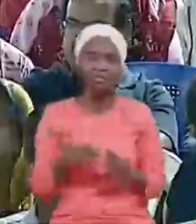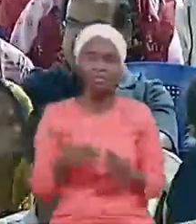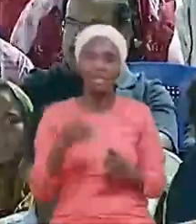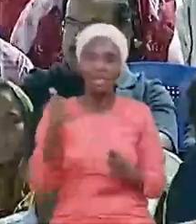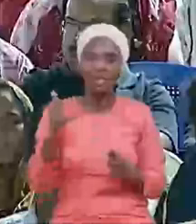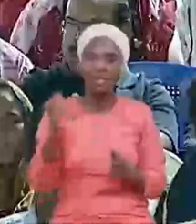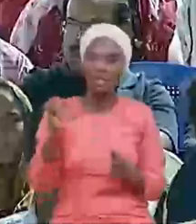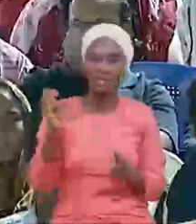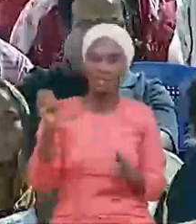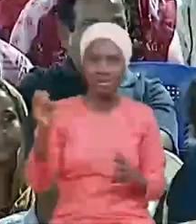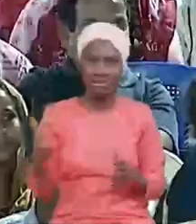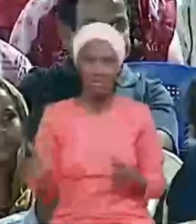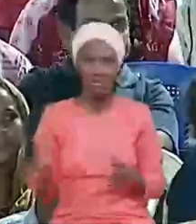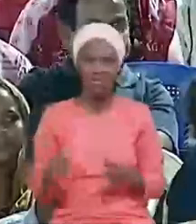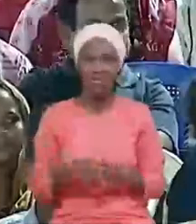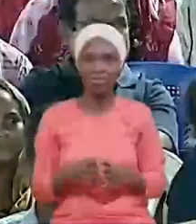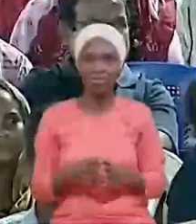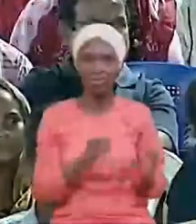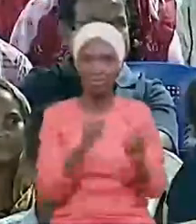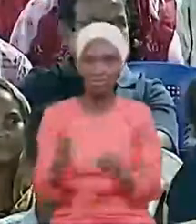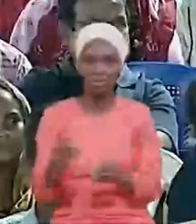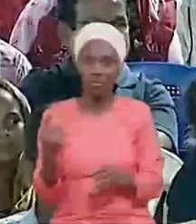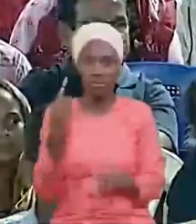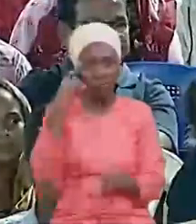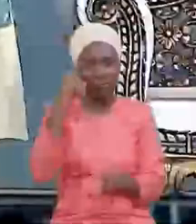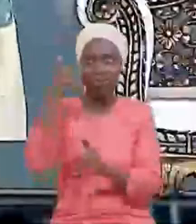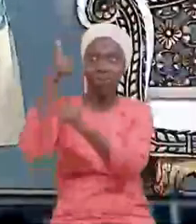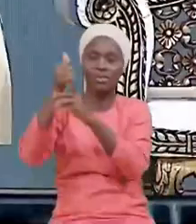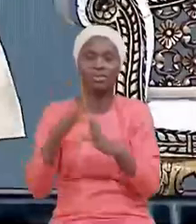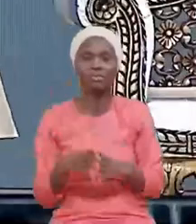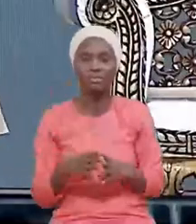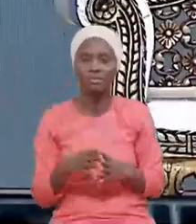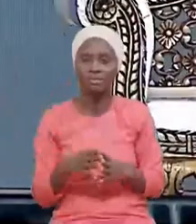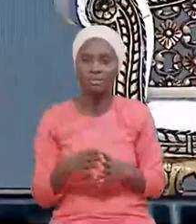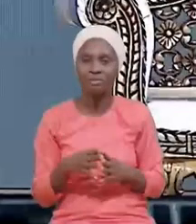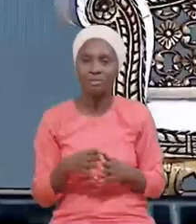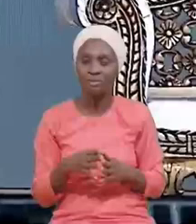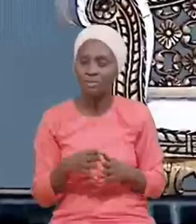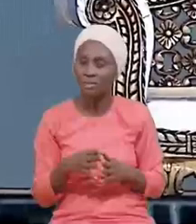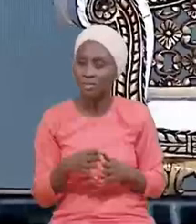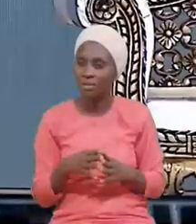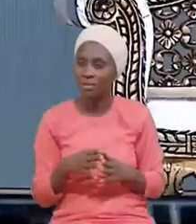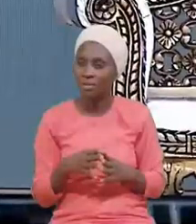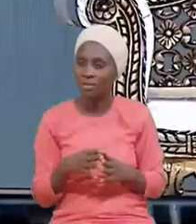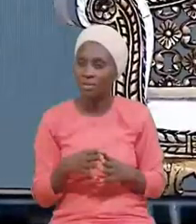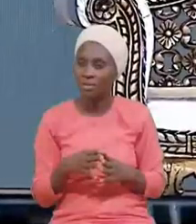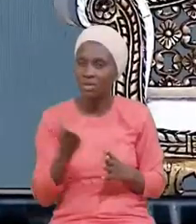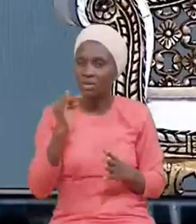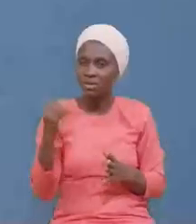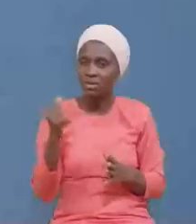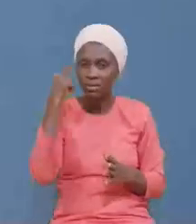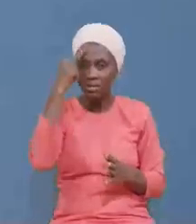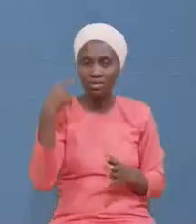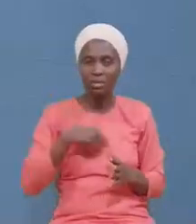il a laissé un vide, un siège pour lui-même, lui seul. C'est pourquoi nous sommes chercheurs.